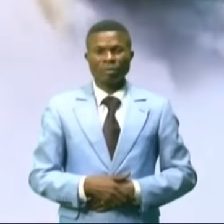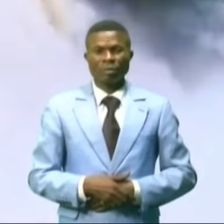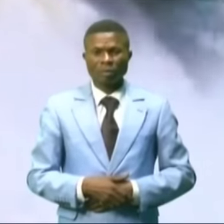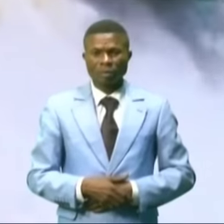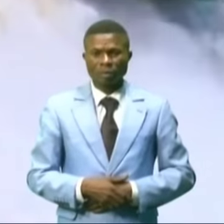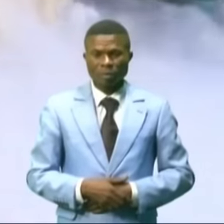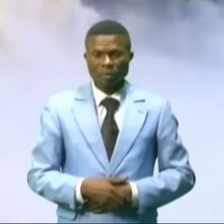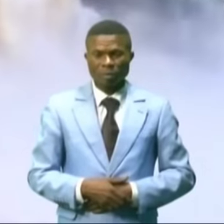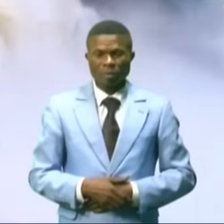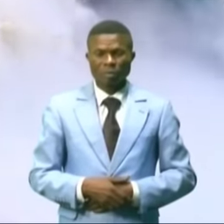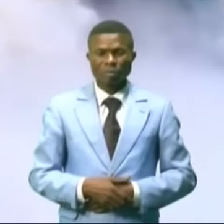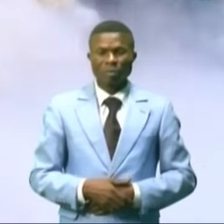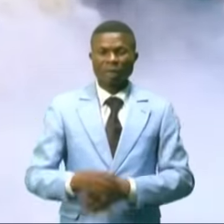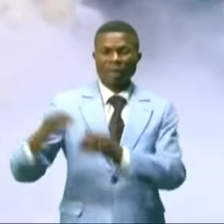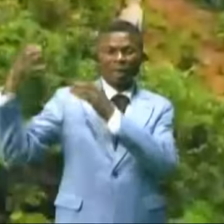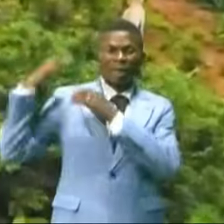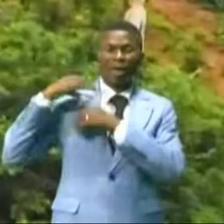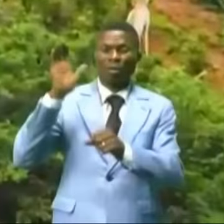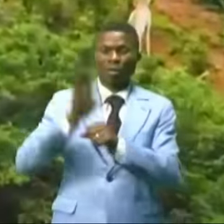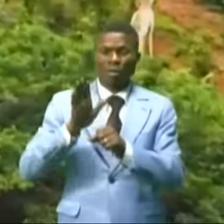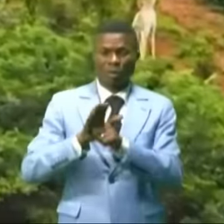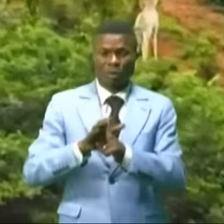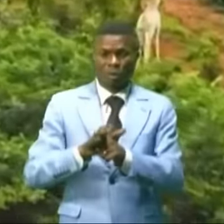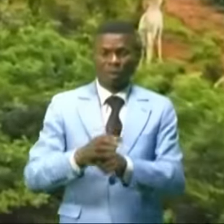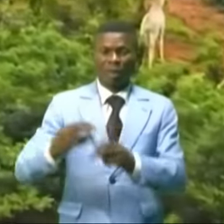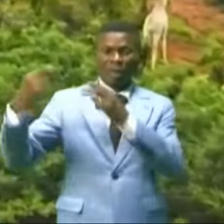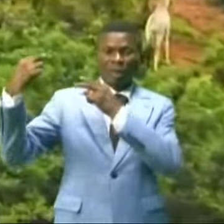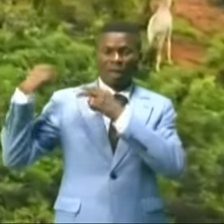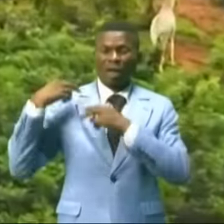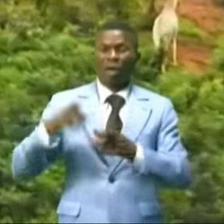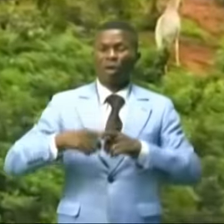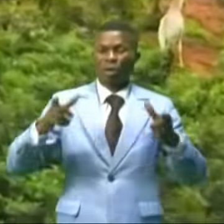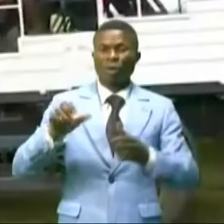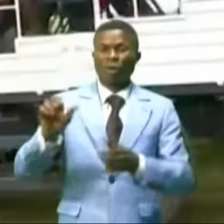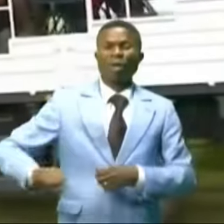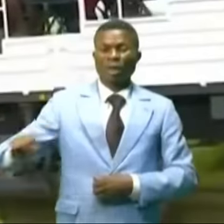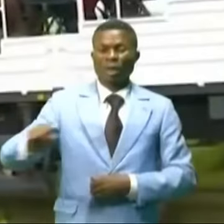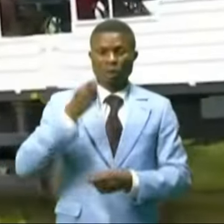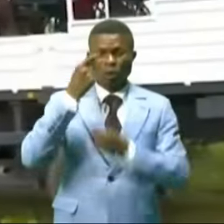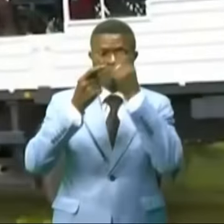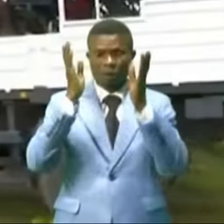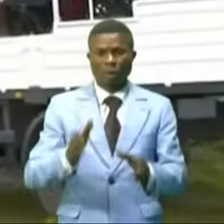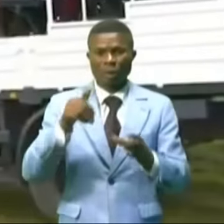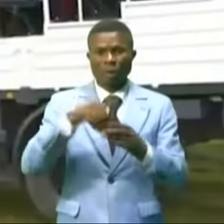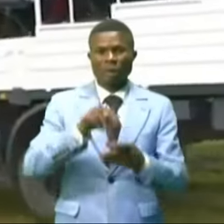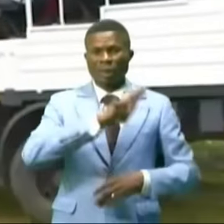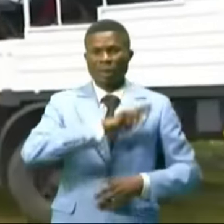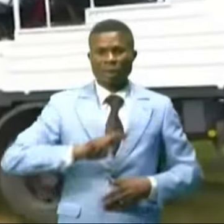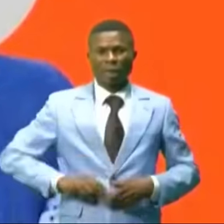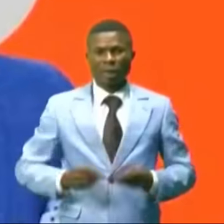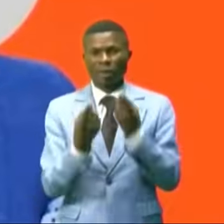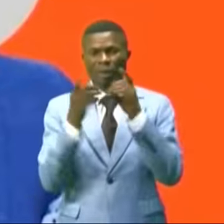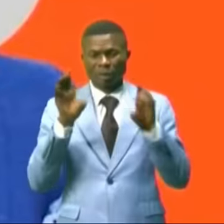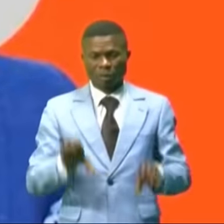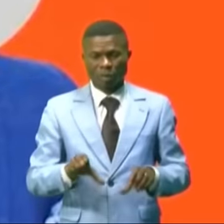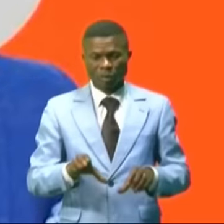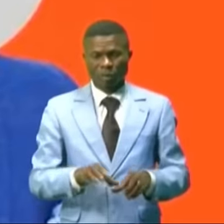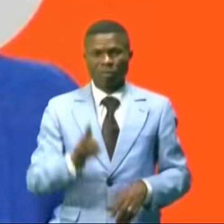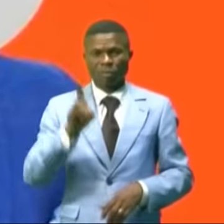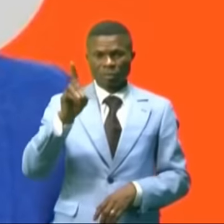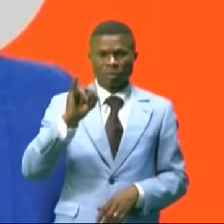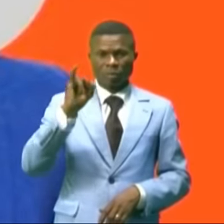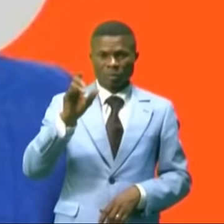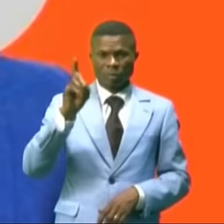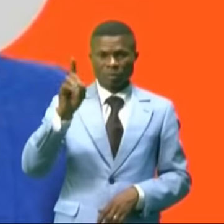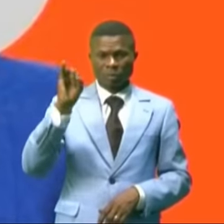ses solides épaules repose désormais la responsabilité du secteur du tourisme en République démocratique du Congo. Didier Pambia